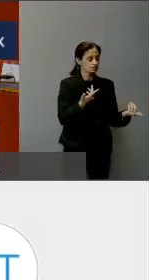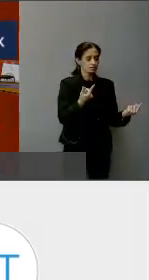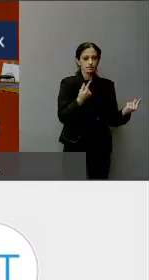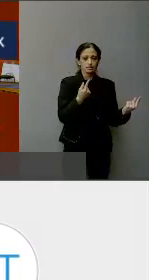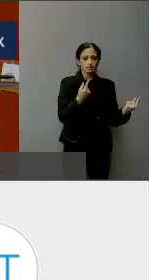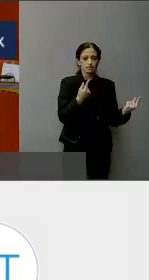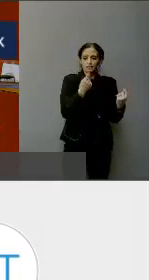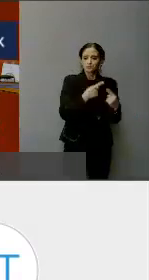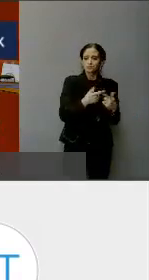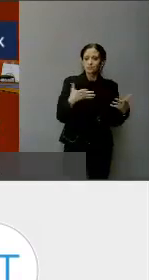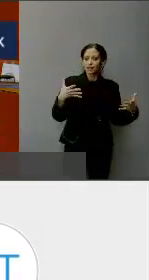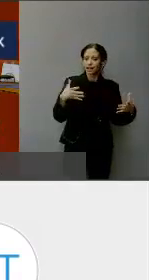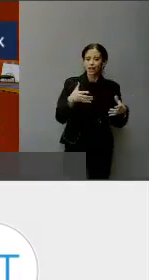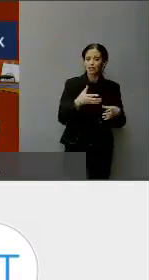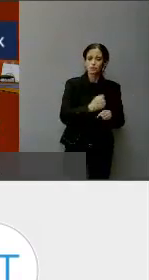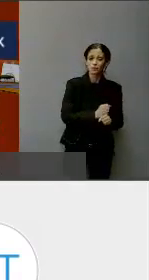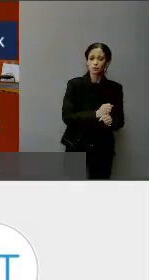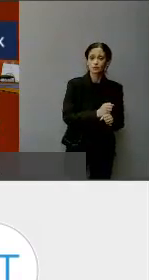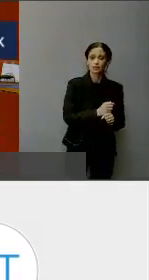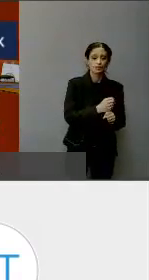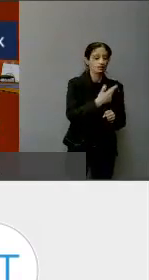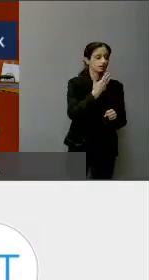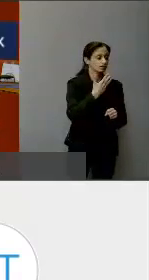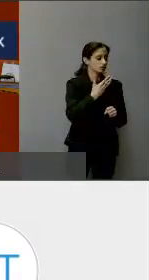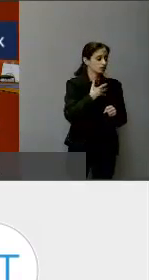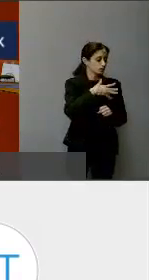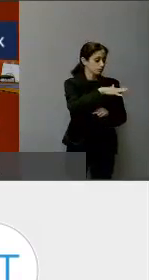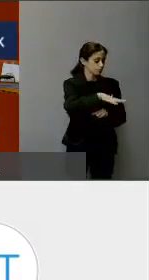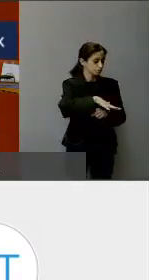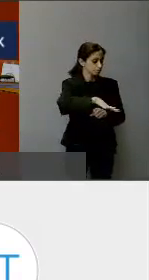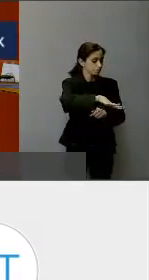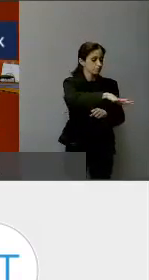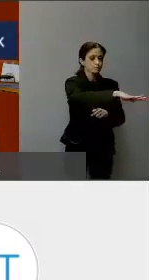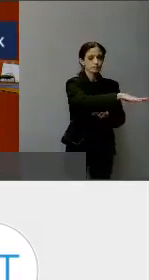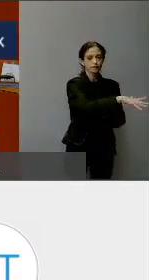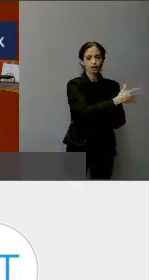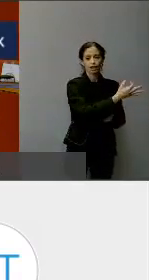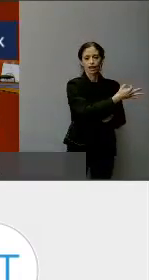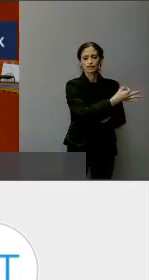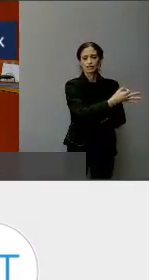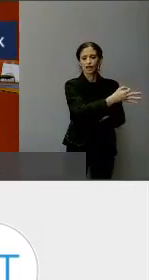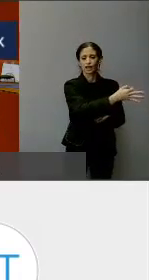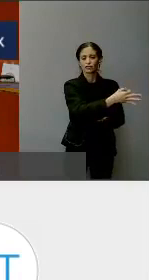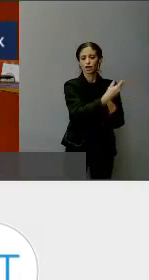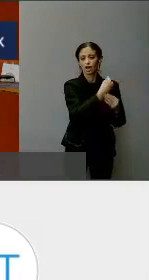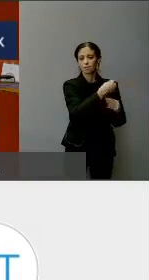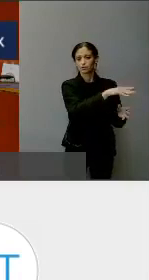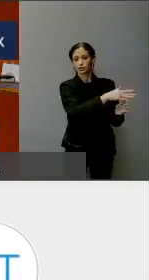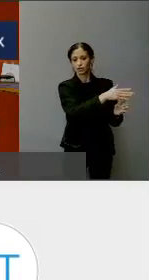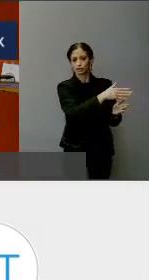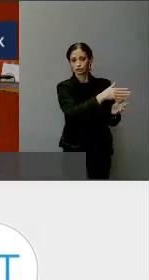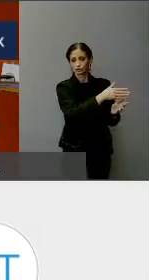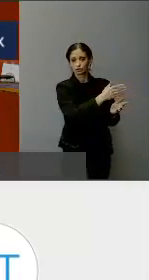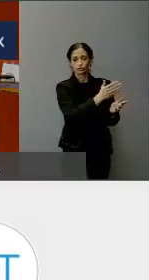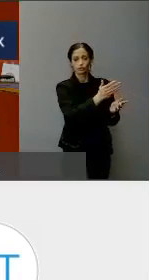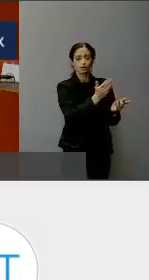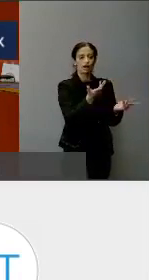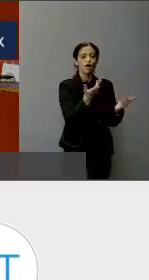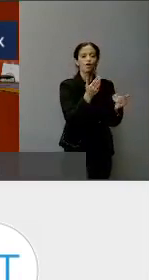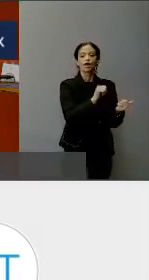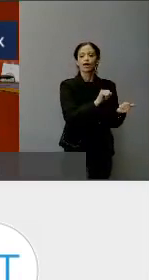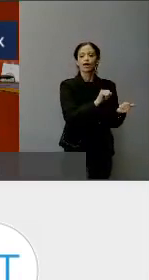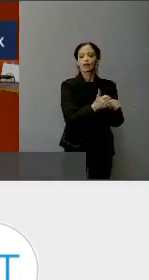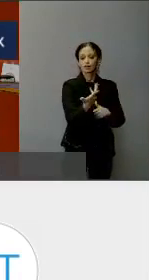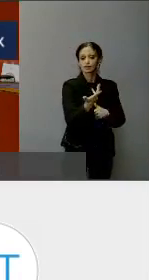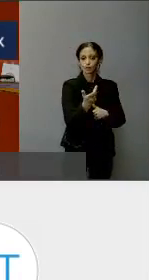una un ambito che è completamente isolato e abbandonato quindi l'alternativa qual è cercare di